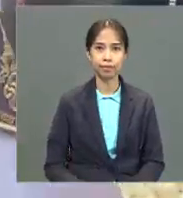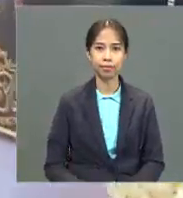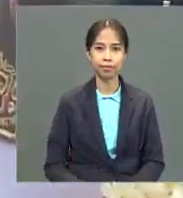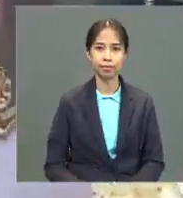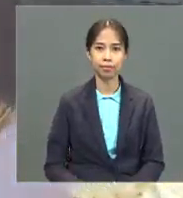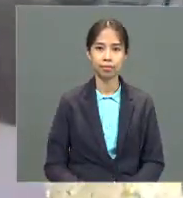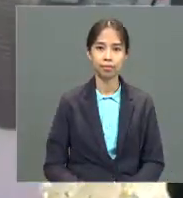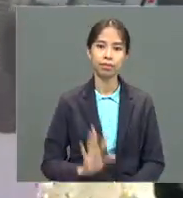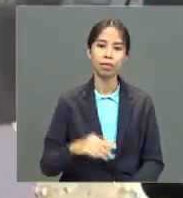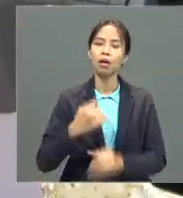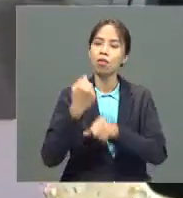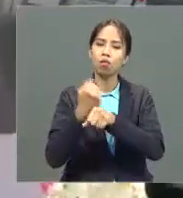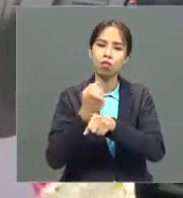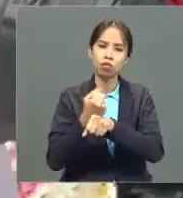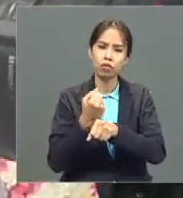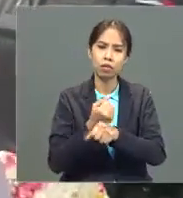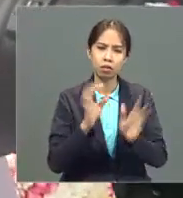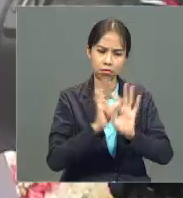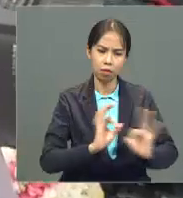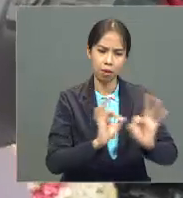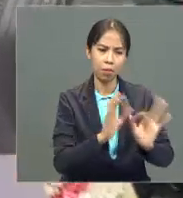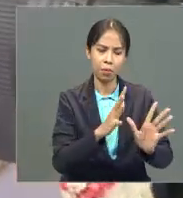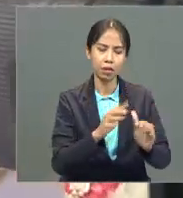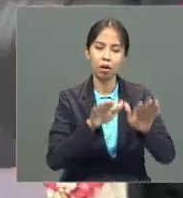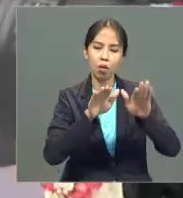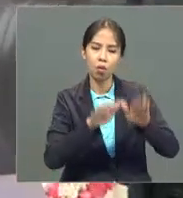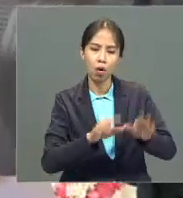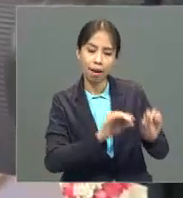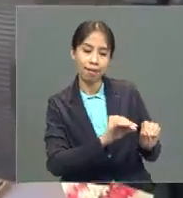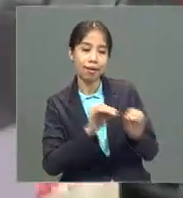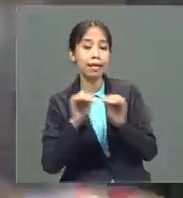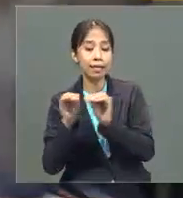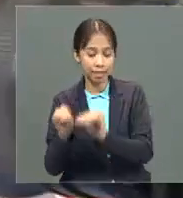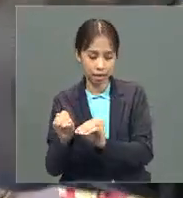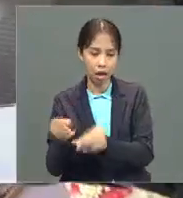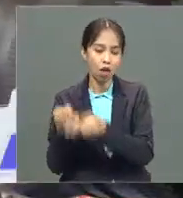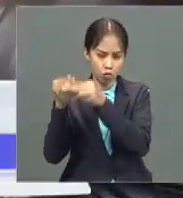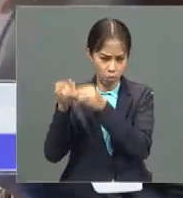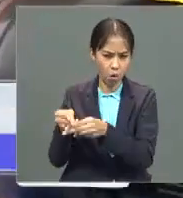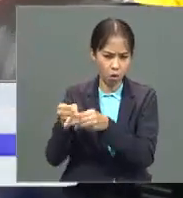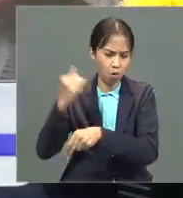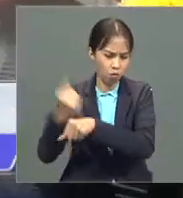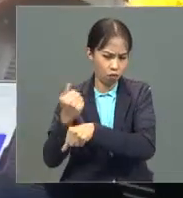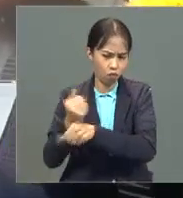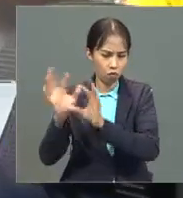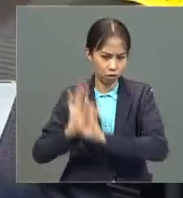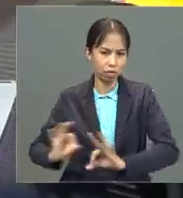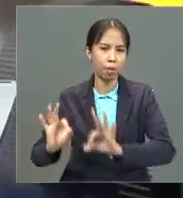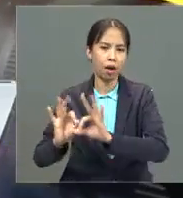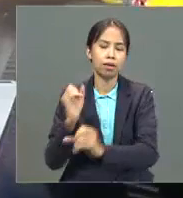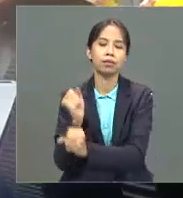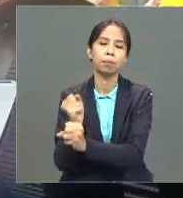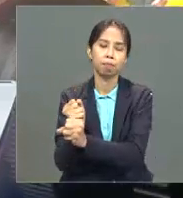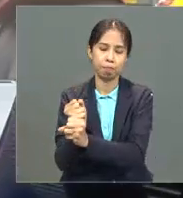การฝึกอะไรที่ไม่มีความจำเป็นเราก็ลดแล้วก็เลื่อนไปก่อนนะครับการฝึกอะไรที่มีความจำเป็นก็ดาวไซด์ลงม